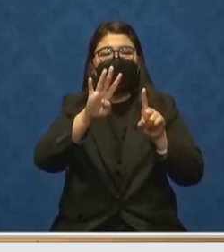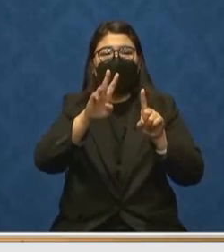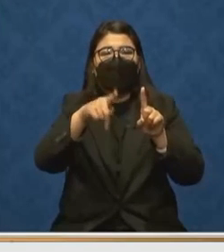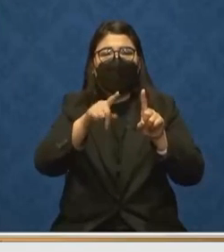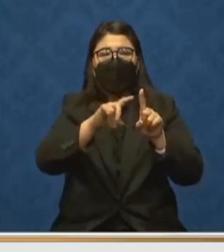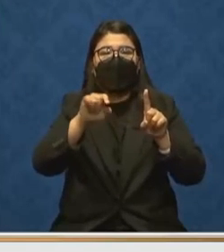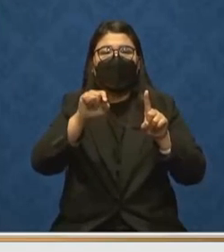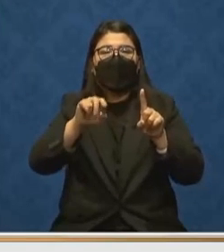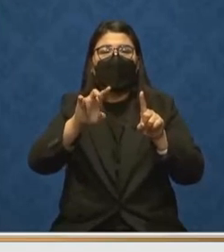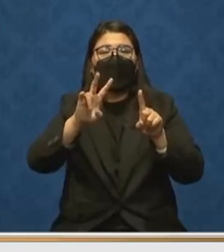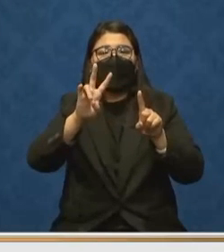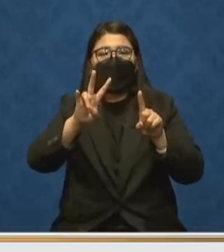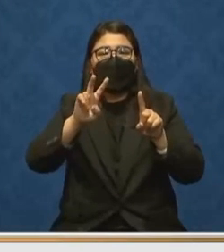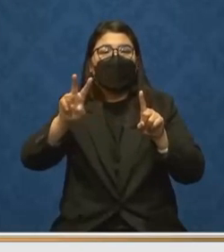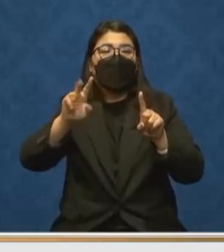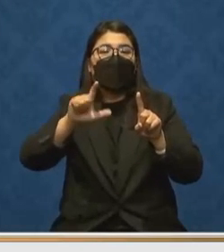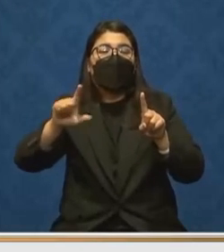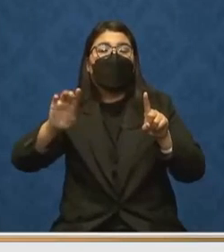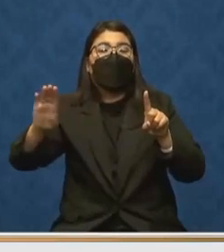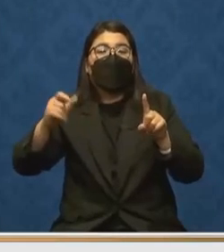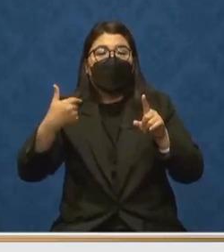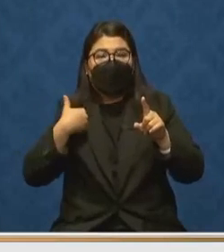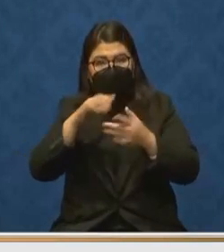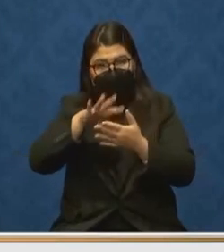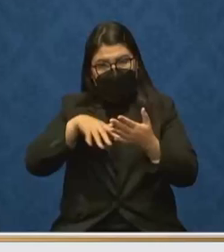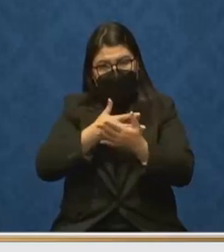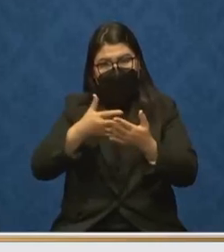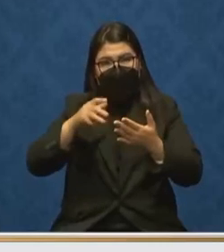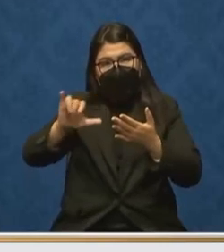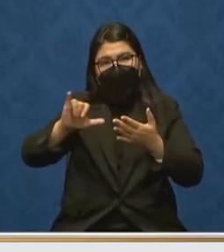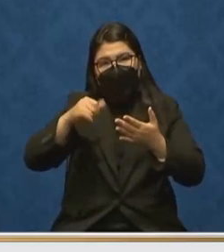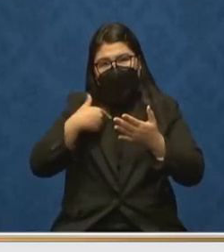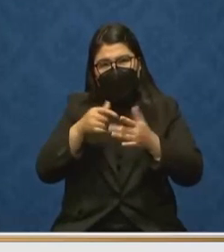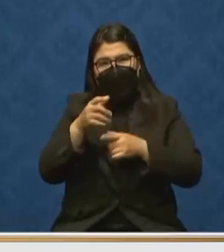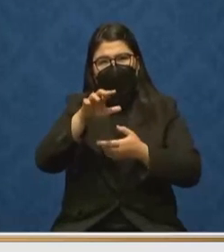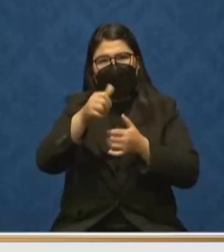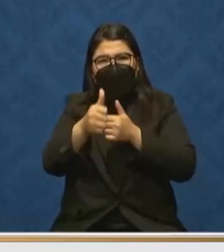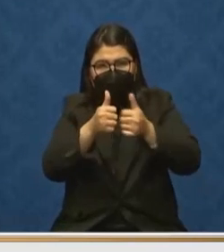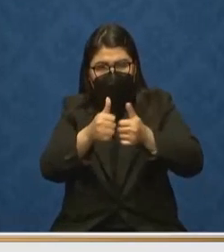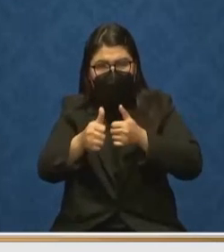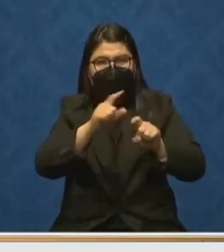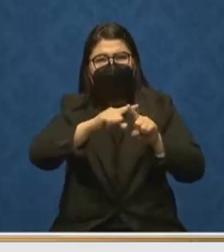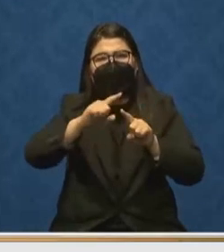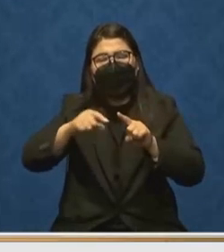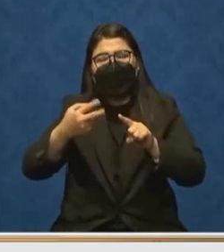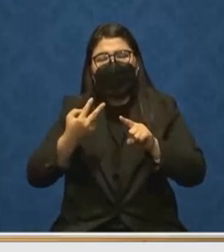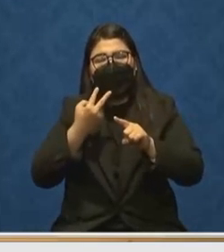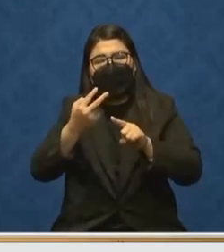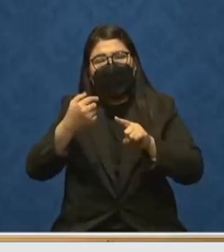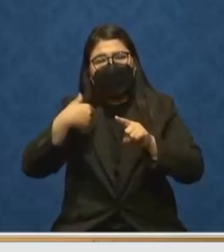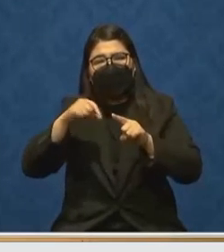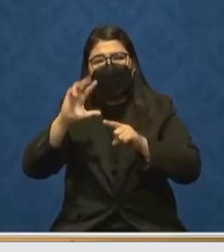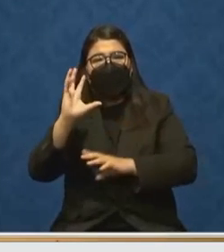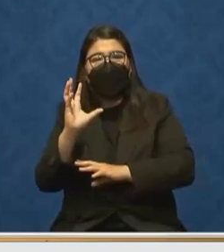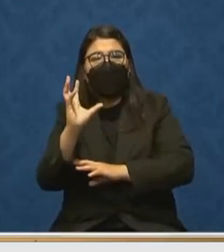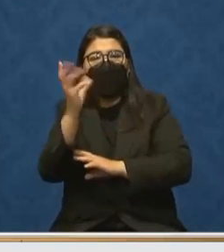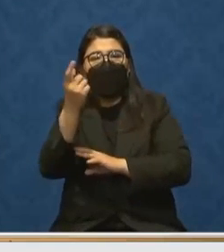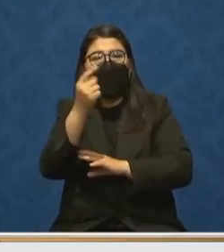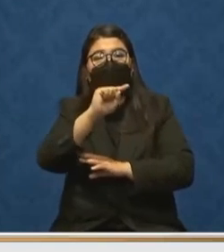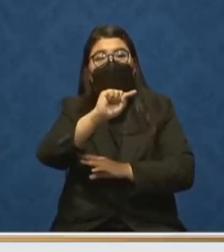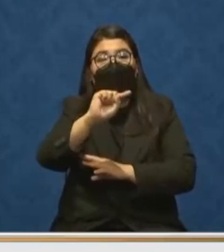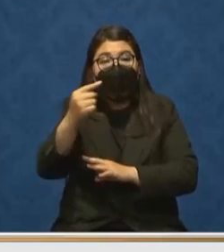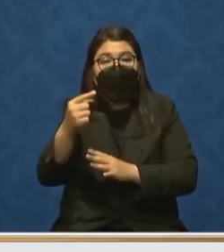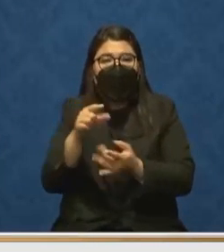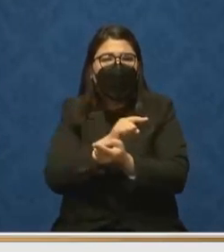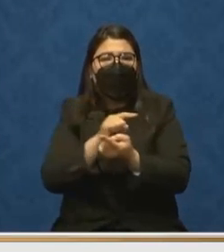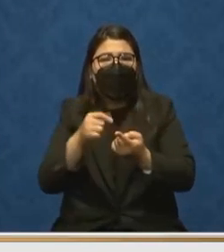41,987.2 ล้านบาทเพื่อหนุนยุทธศาสตร์ด้านการสร้างความสามารถในการแข่งขันสอดรับกับบริบทของเศรษฐกิจและสังคมโลกสมัยใหม่และพัฒนาโ